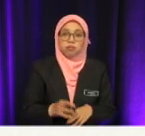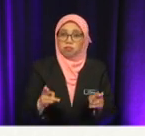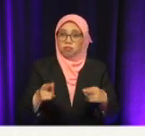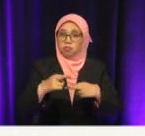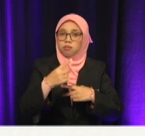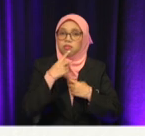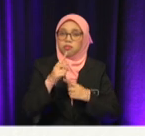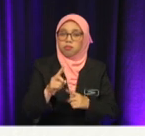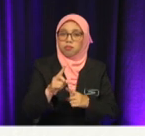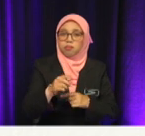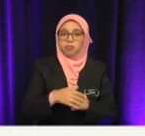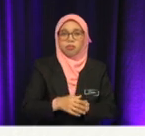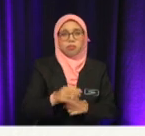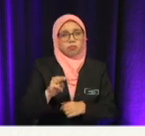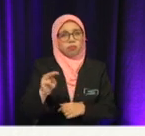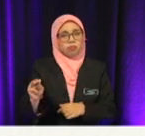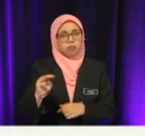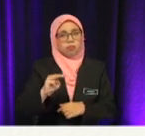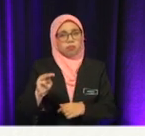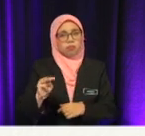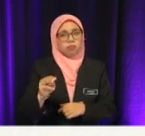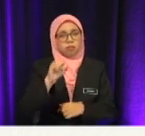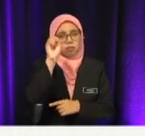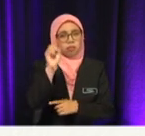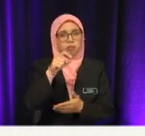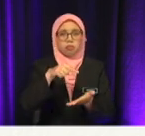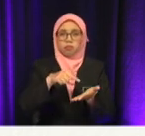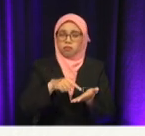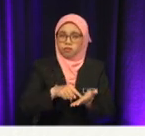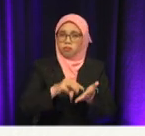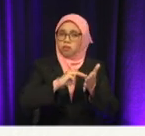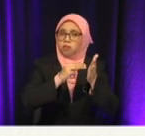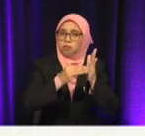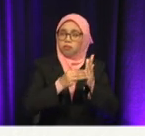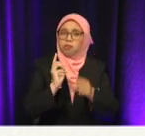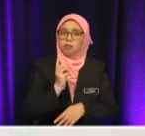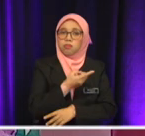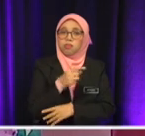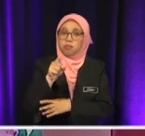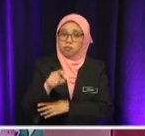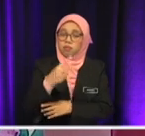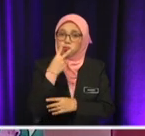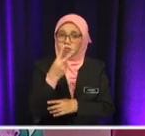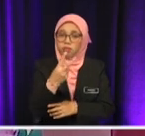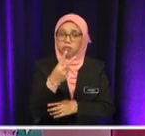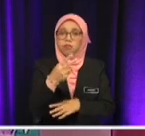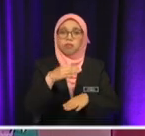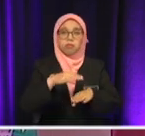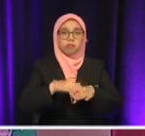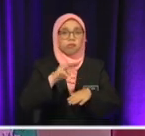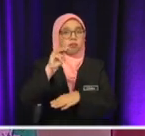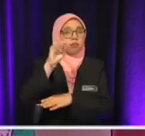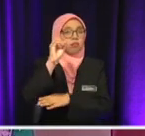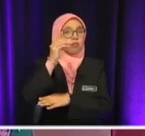murid-murid, soalan ini bermaksud kita perlu merujuk kepada modul perkembangan estetika dan